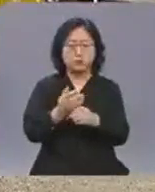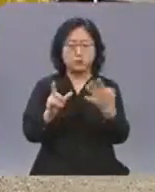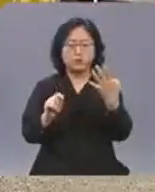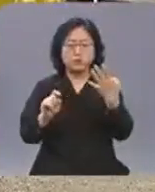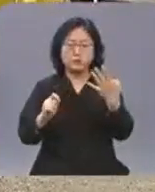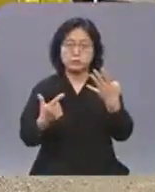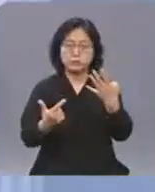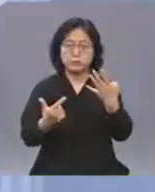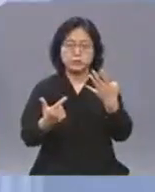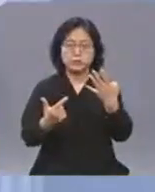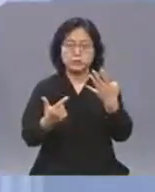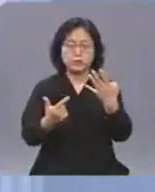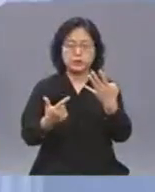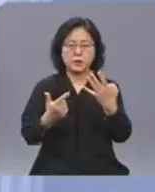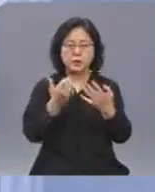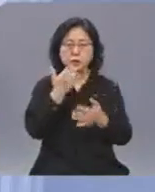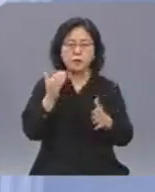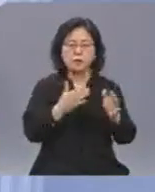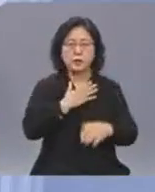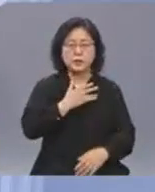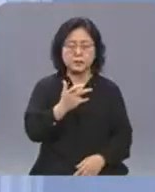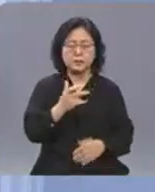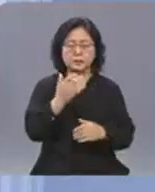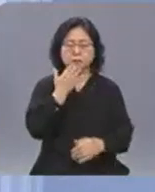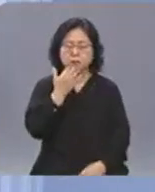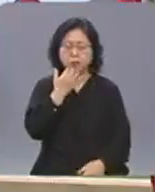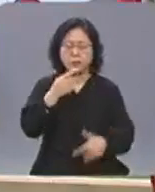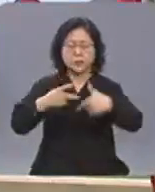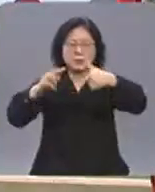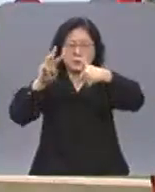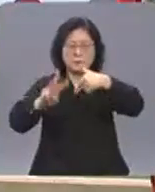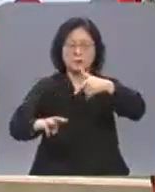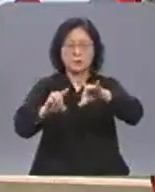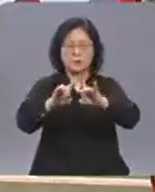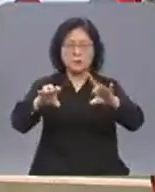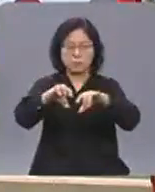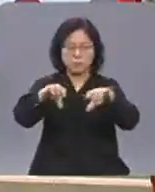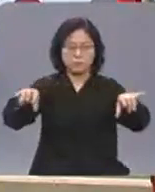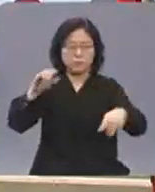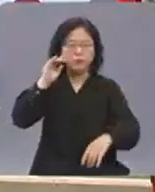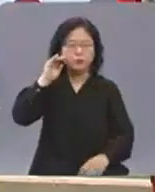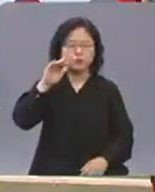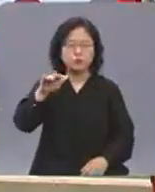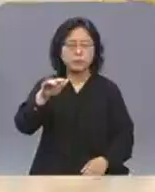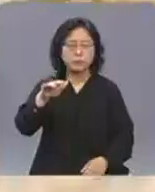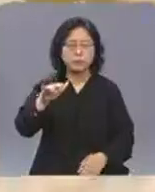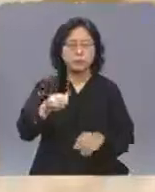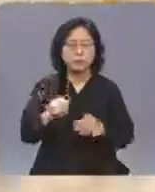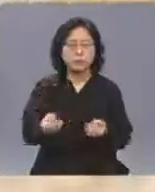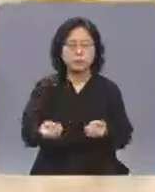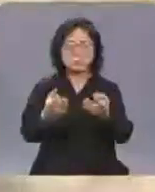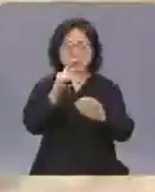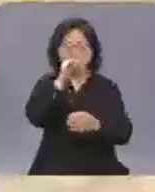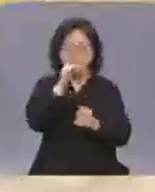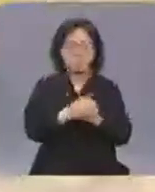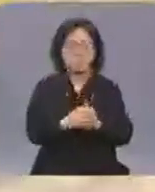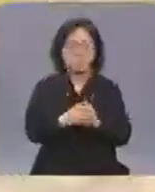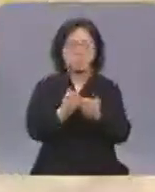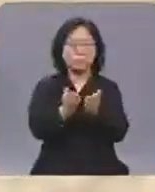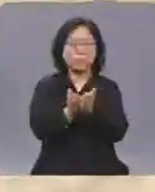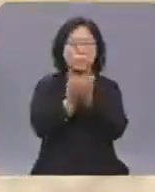오는 16일에는 경기도 안산과 서울 인천 등 각지에서 추모 행사가 열리고 사고해역